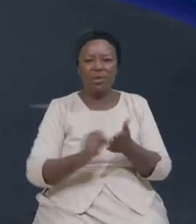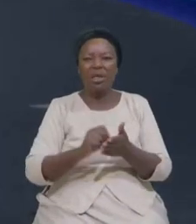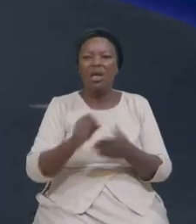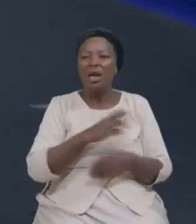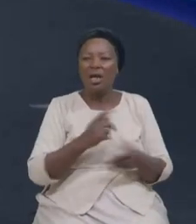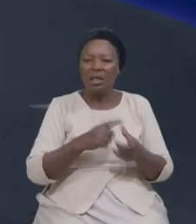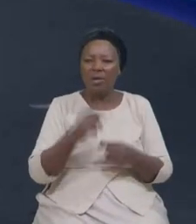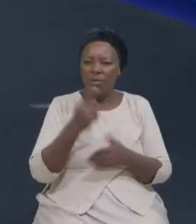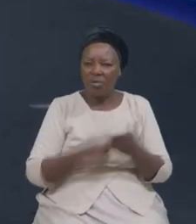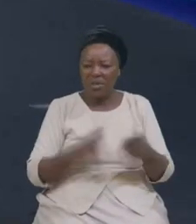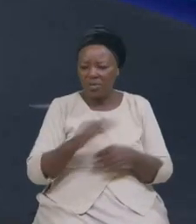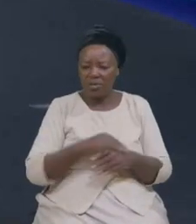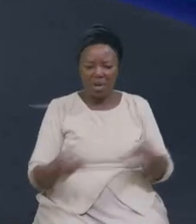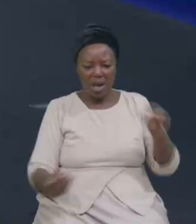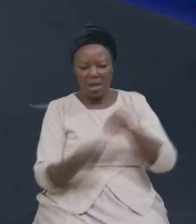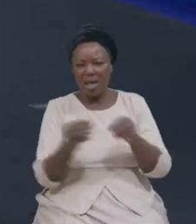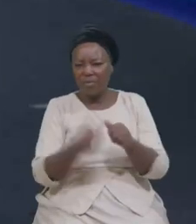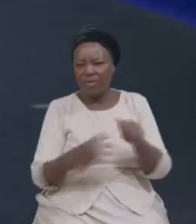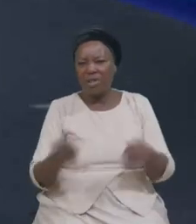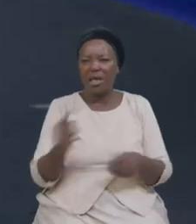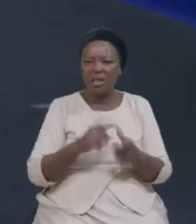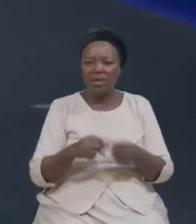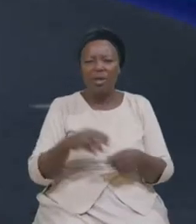Si chaque jour je mène ma vie, selon qu'il est écrit.